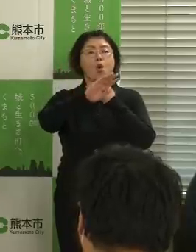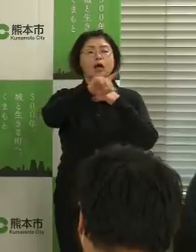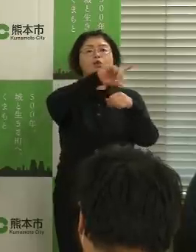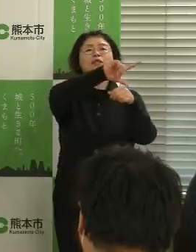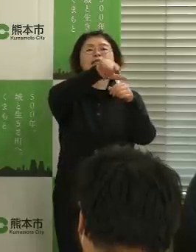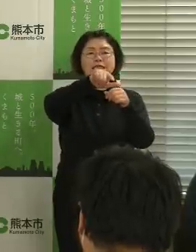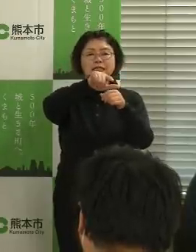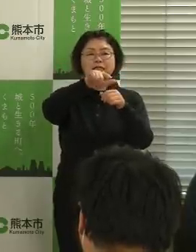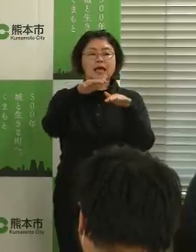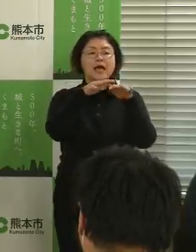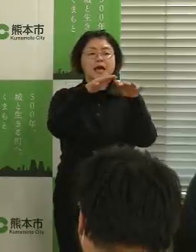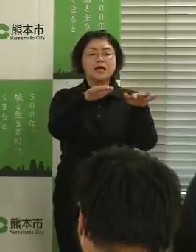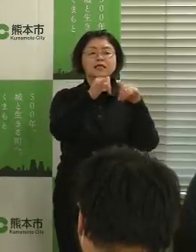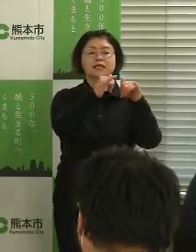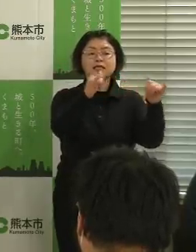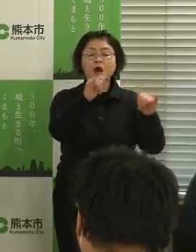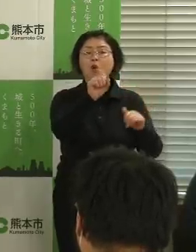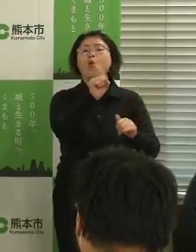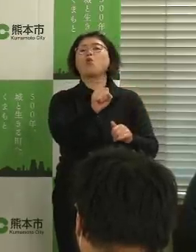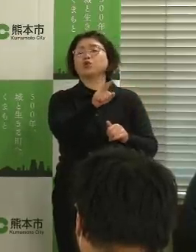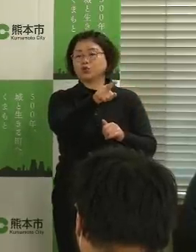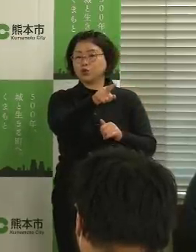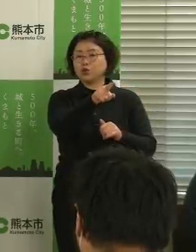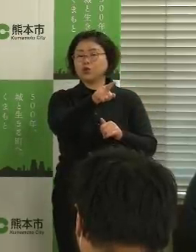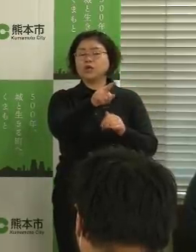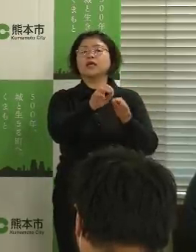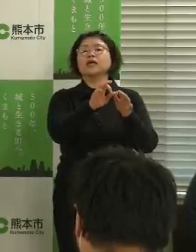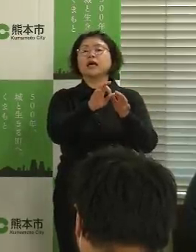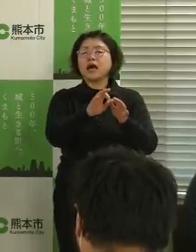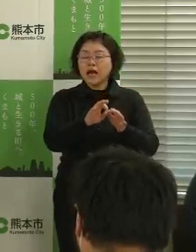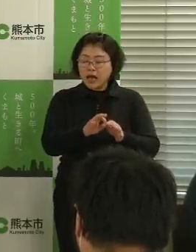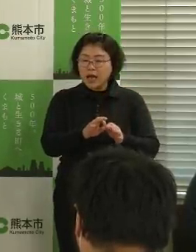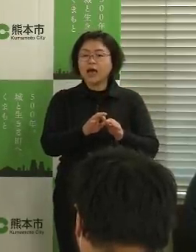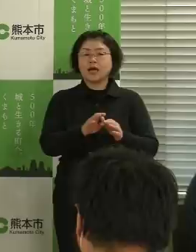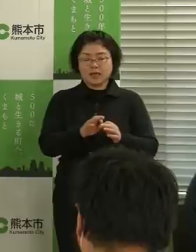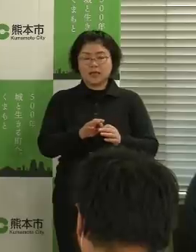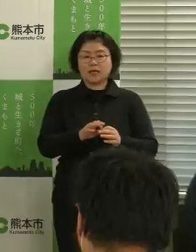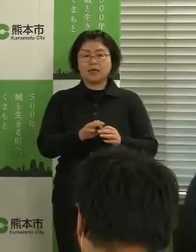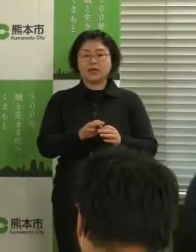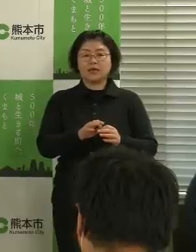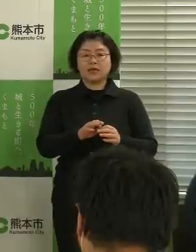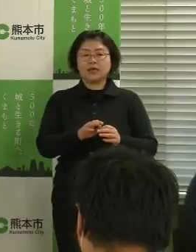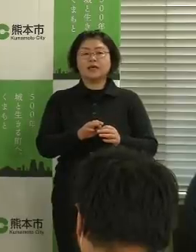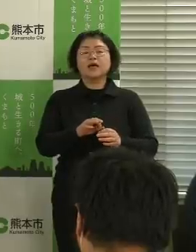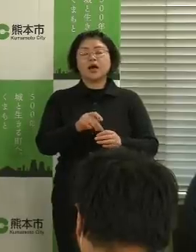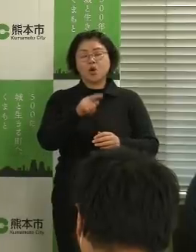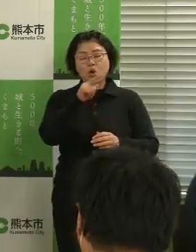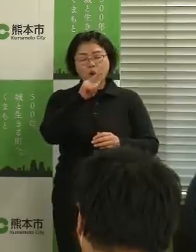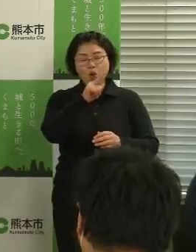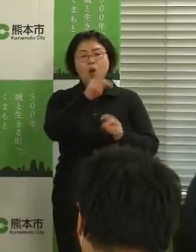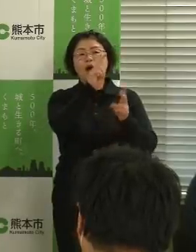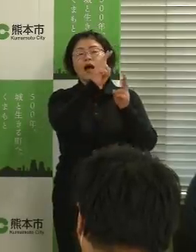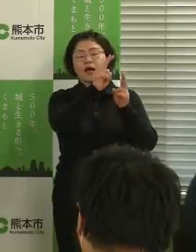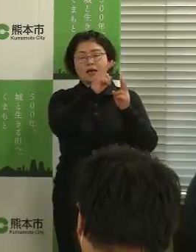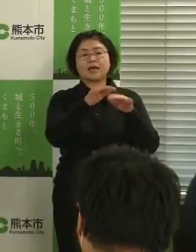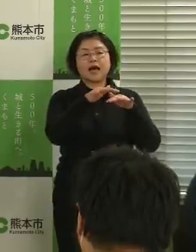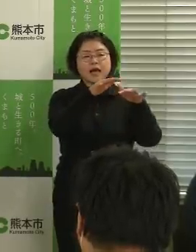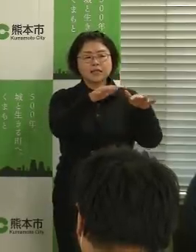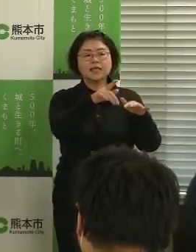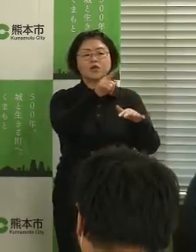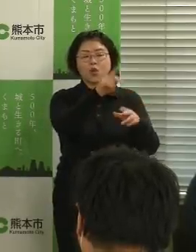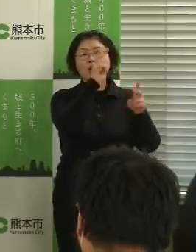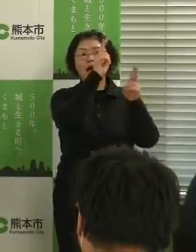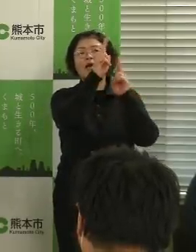つかって、そして全社的に対応をそういう形でですね自粛をされているというふうに、